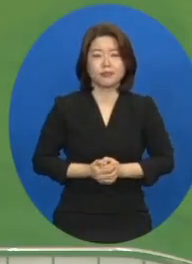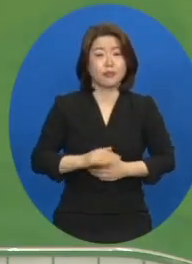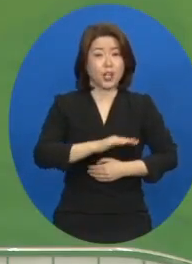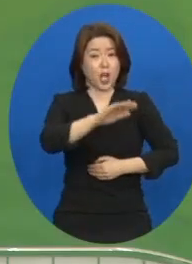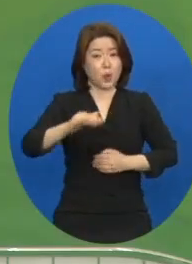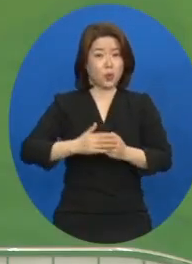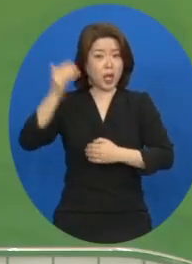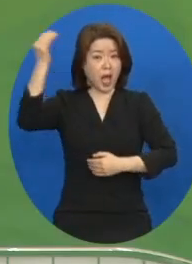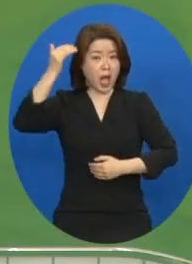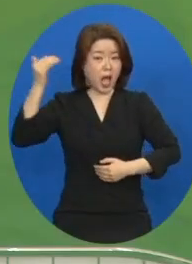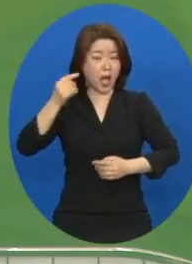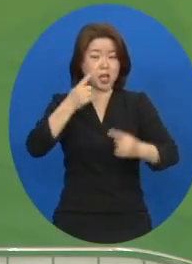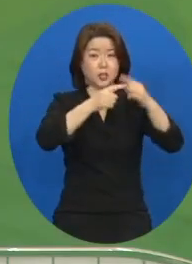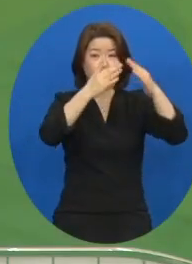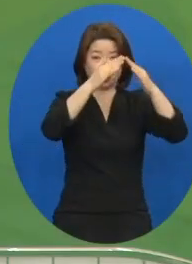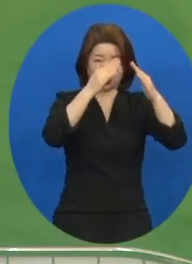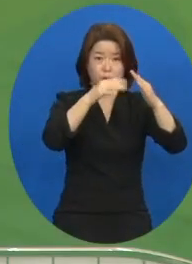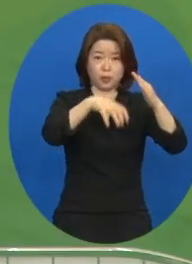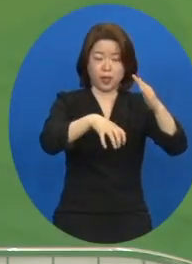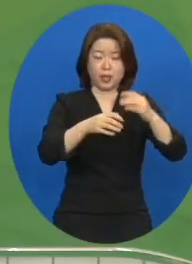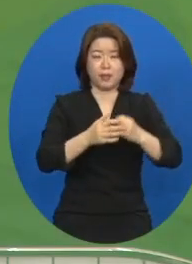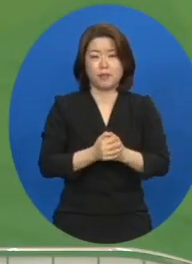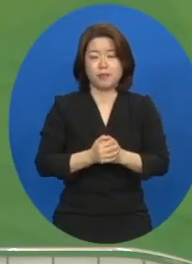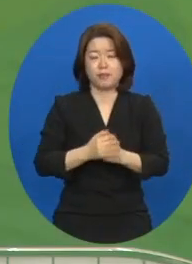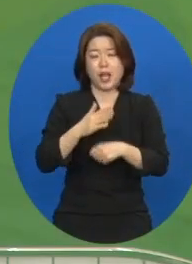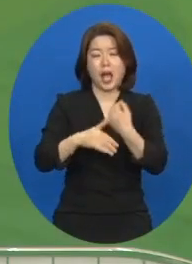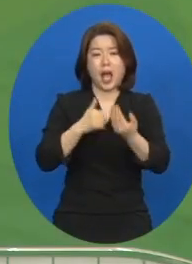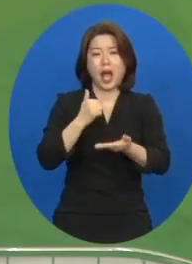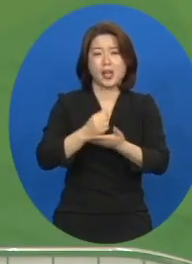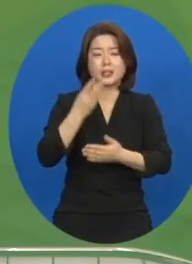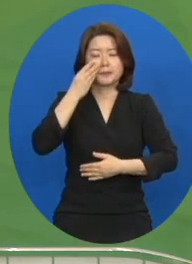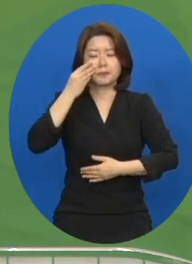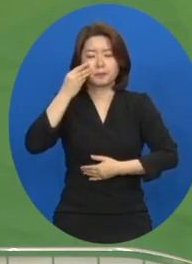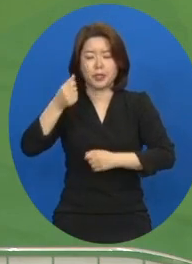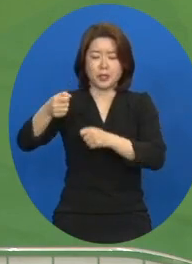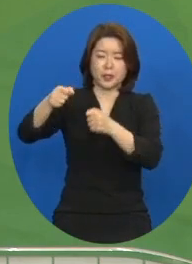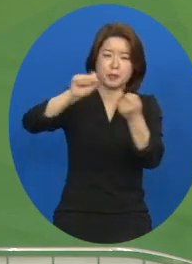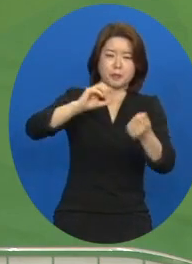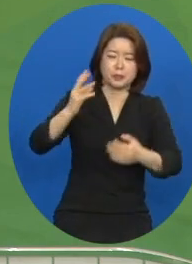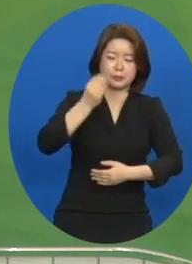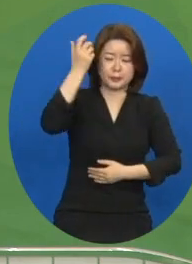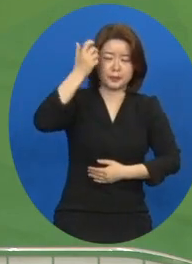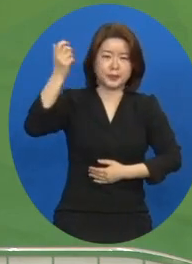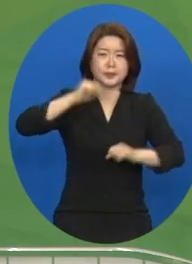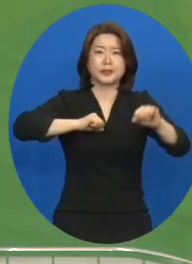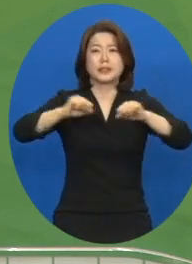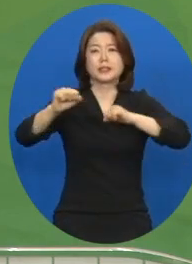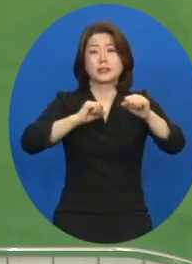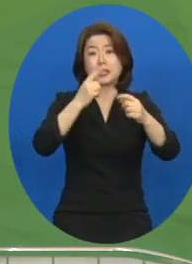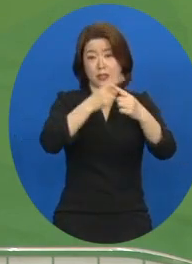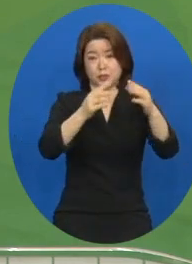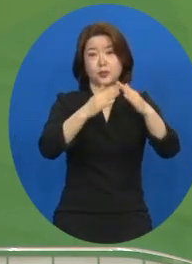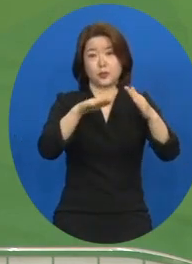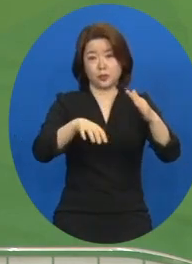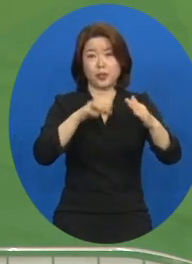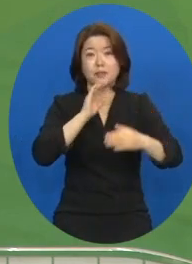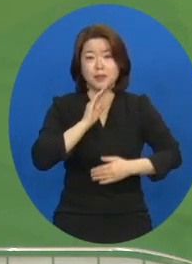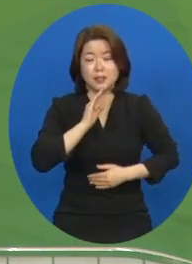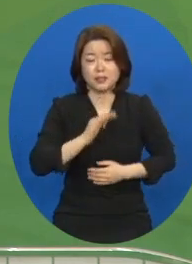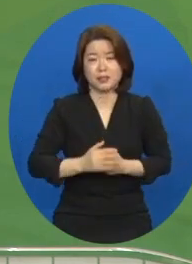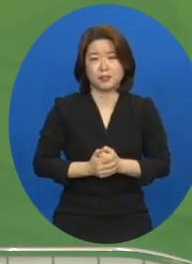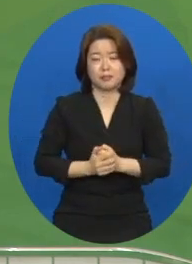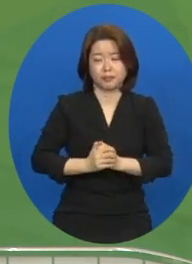우리 한국 교회는 하나님의 기름 부으시는 성령의 역사를 체험한 교회입니다. 그래서